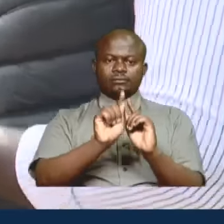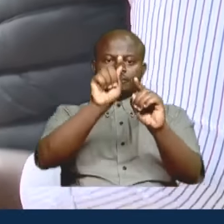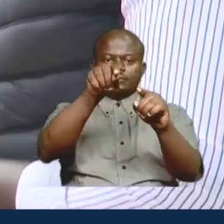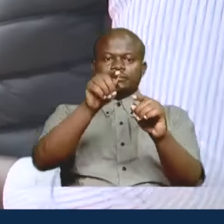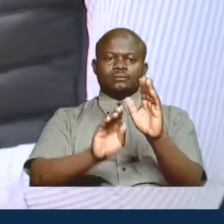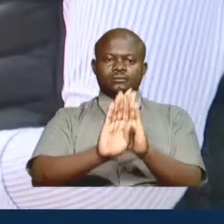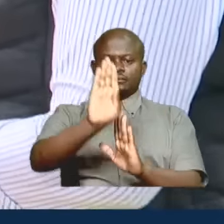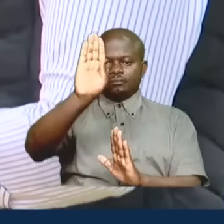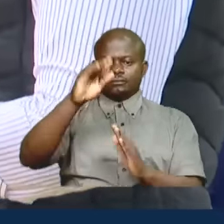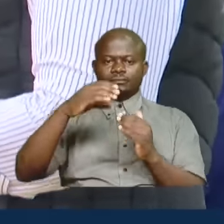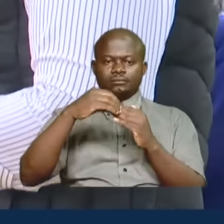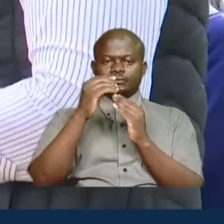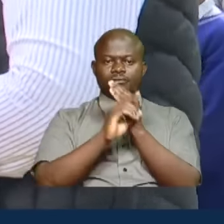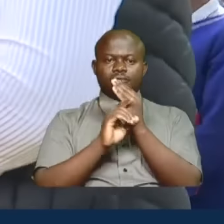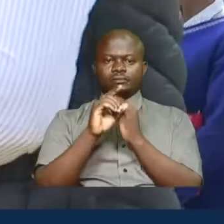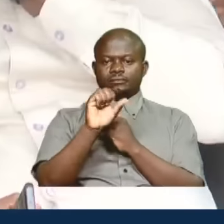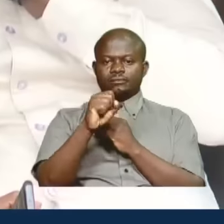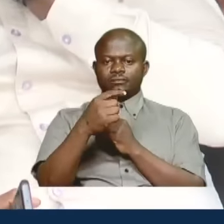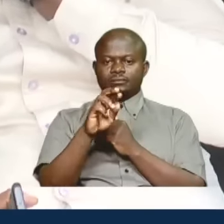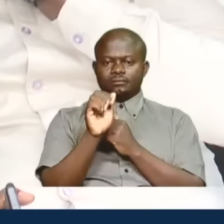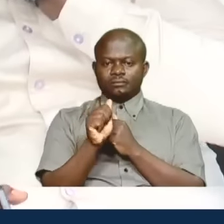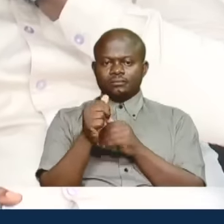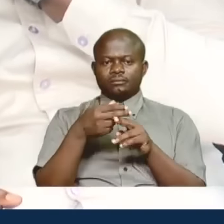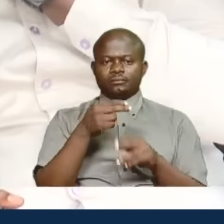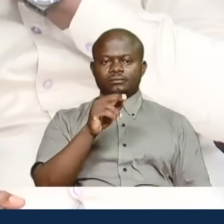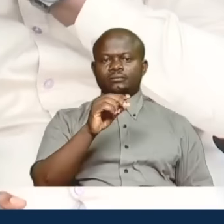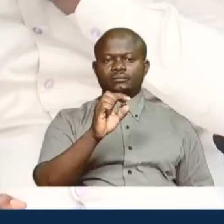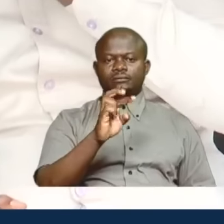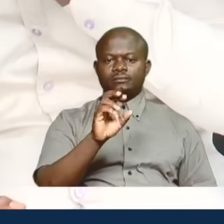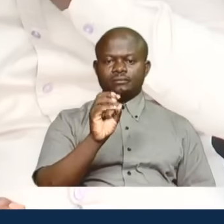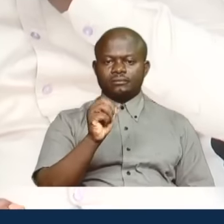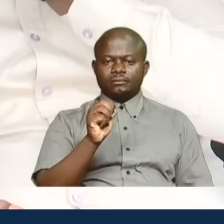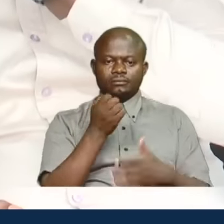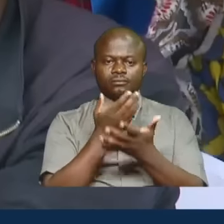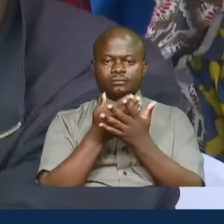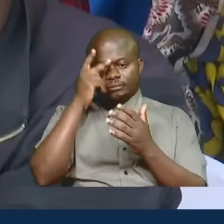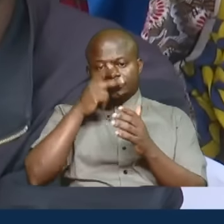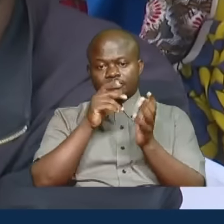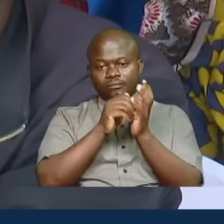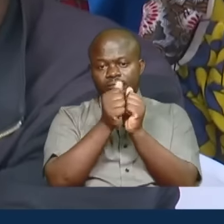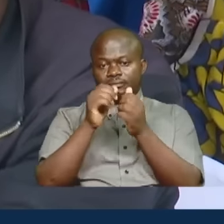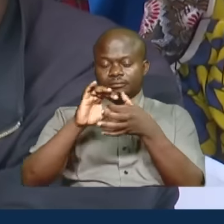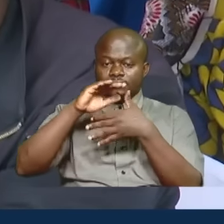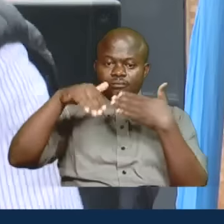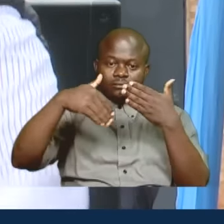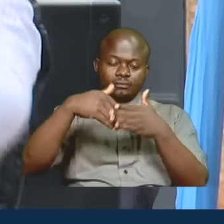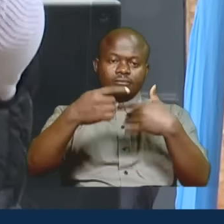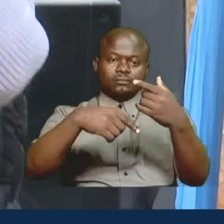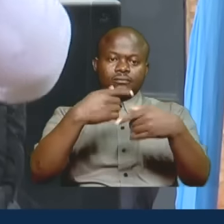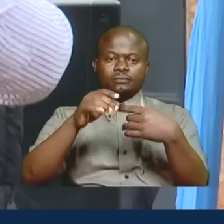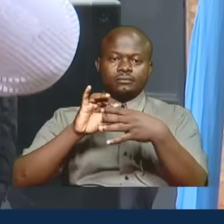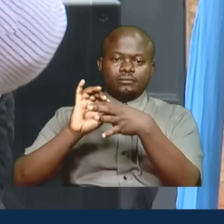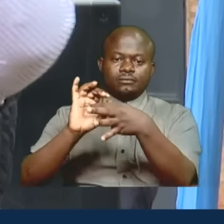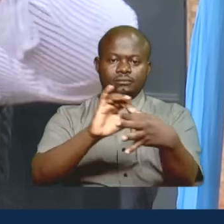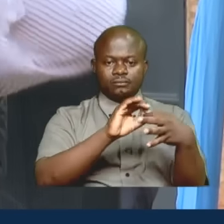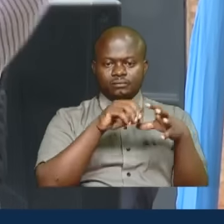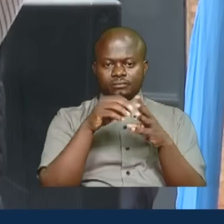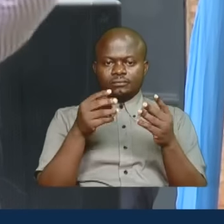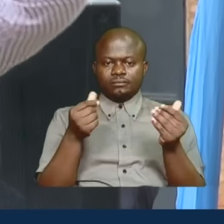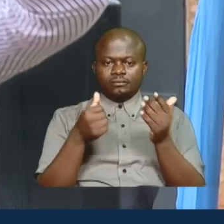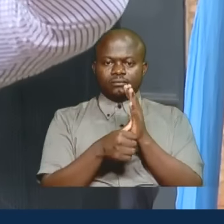imbere. Umuyobozi wa karere ka Gisagara Rutaburingoga Jerome asaba ababyeyi n'abandi bafatanye bikorwa gukomeza ubufatanye mu gukemura